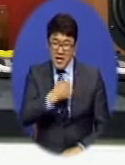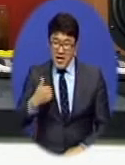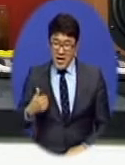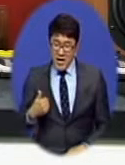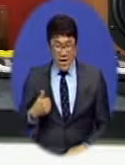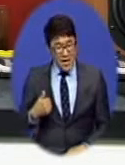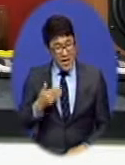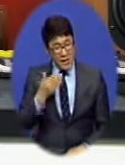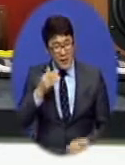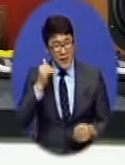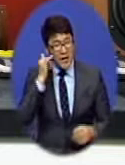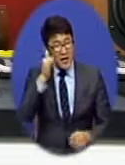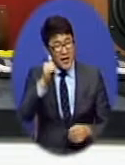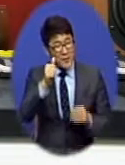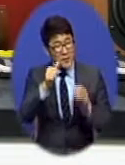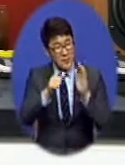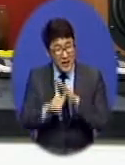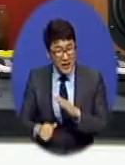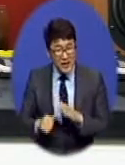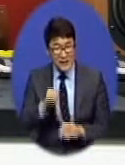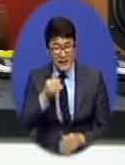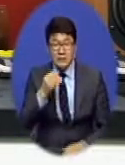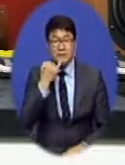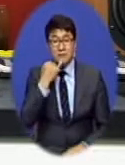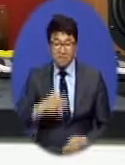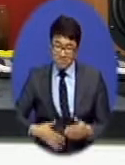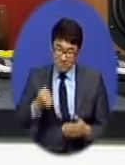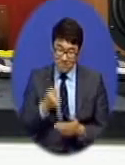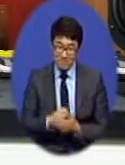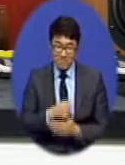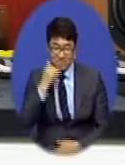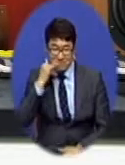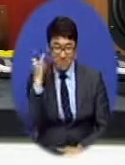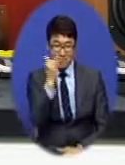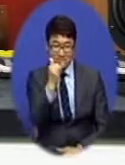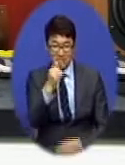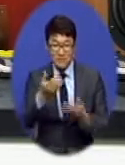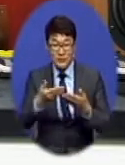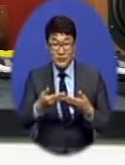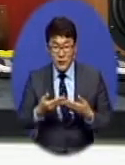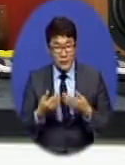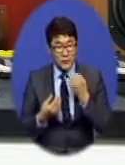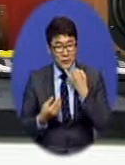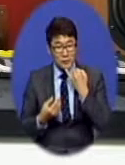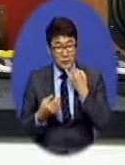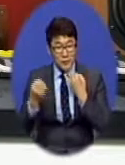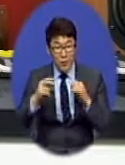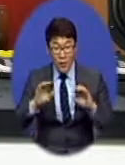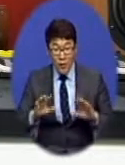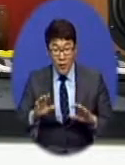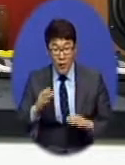안 되네요, 그게. 그럼요. 그래도 네. 이렇게 용감하게 용기 내셔서 또 저희 예, 복지TV 예. 전화 주시고, 예. 또 이